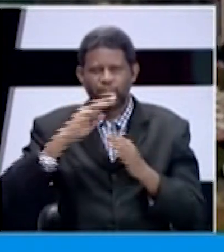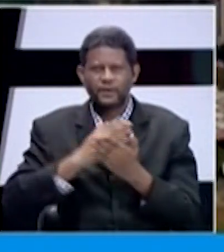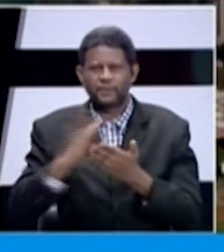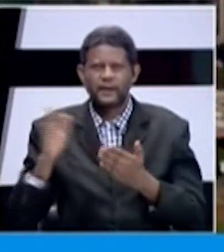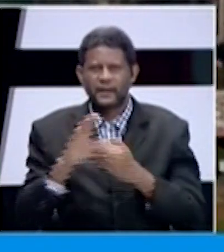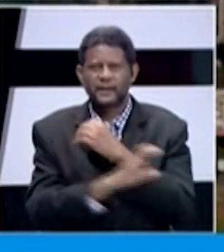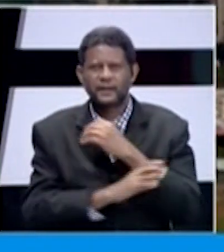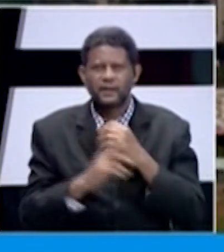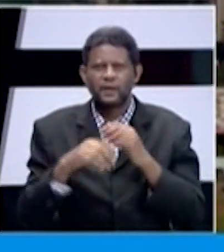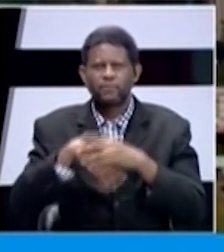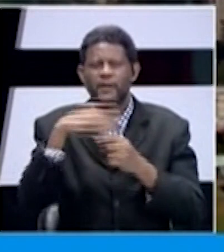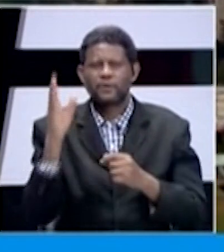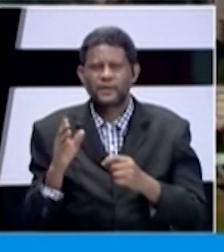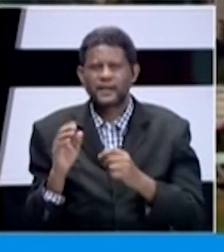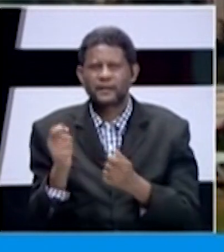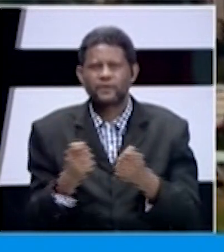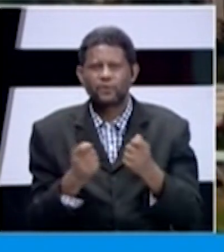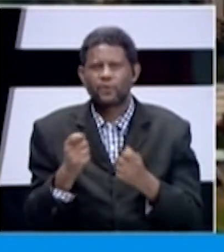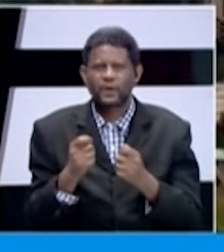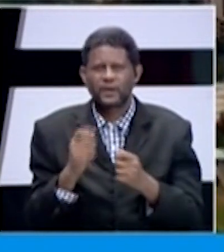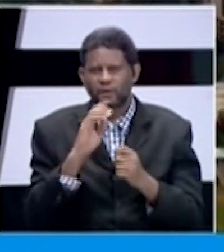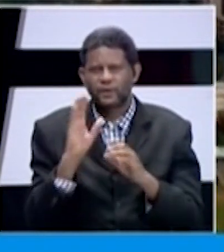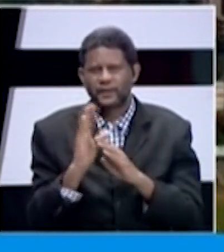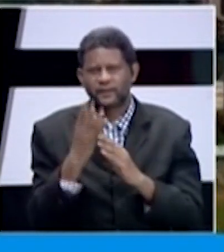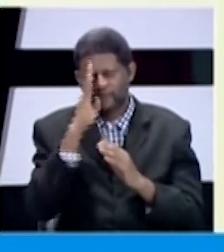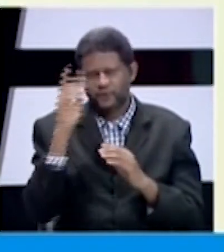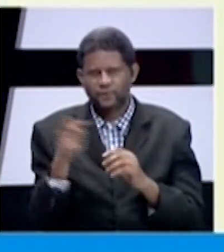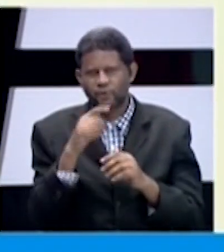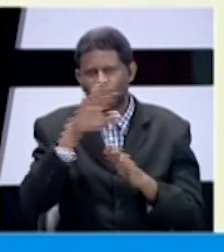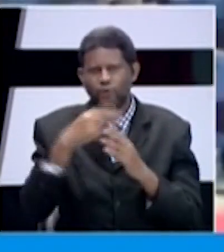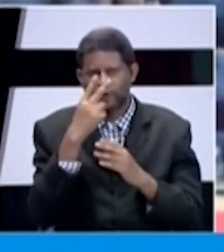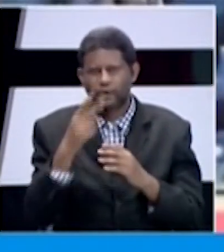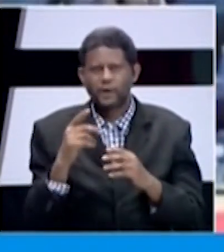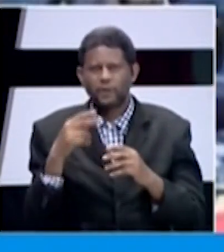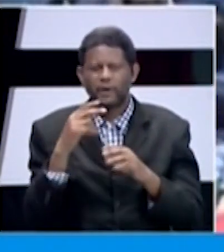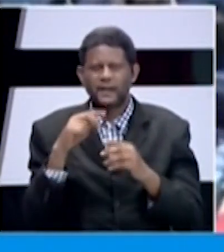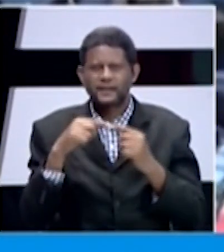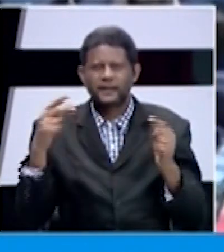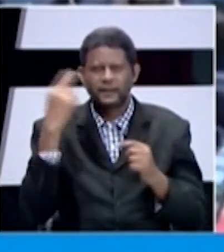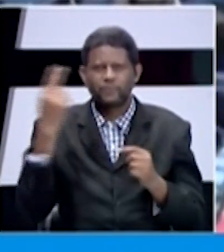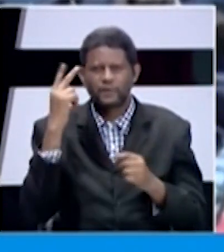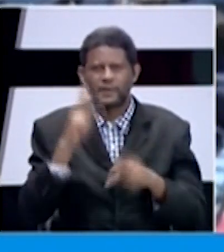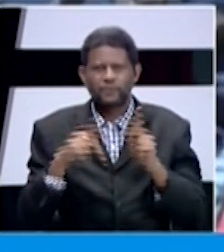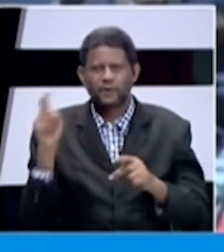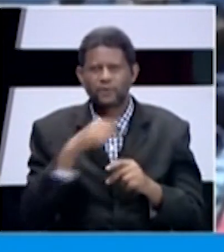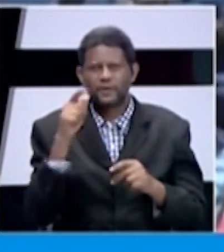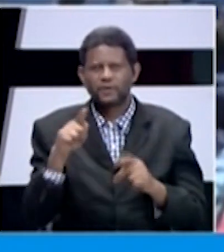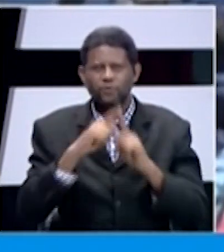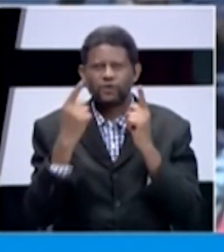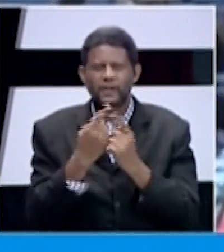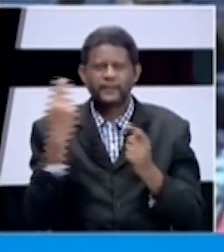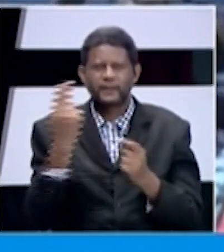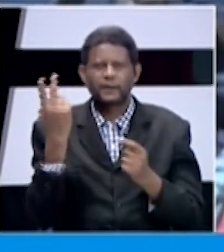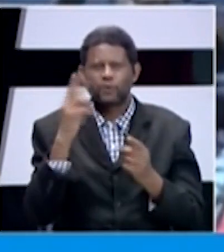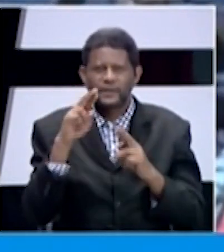حالتات کتزور زمچاچاولو کونتات تفطیرو کمزلن کلو مرایو بانصار رب حزب زیکونس نتو گجله یتقم دو